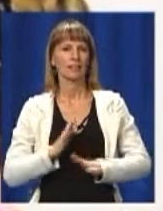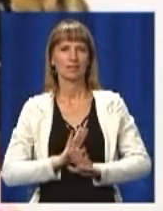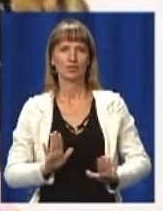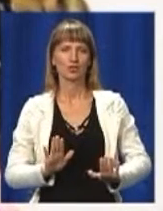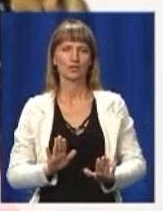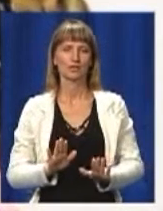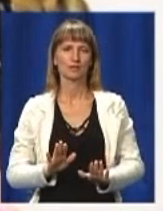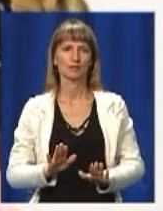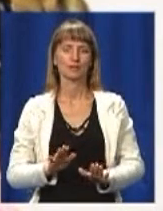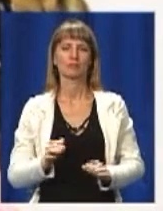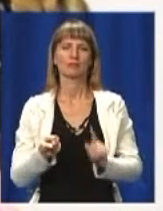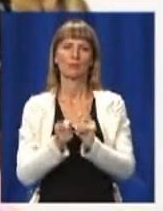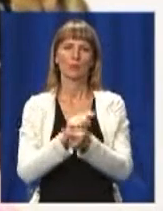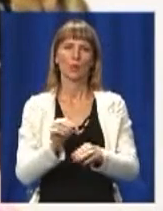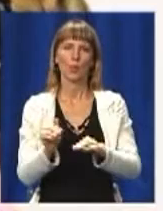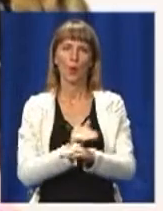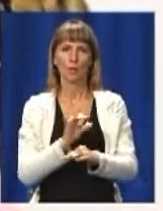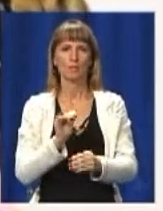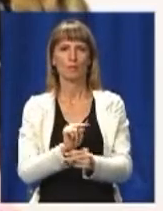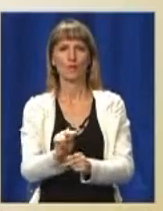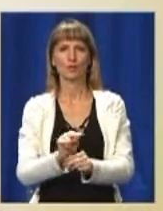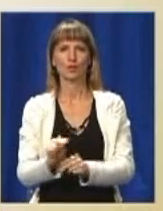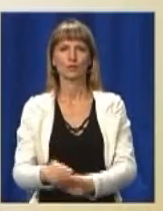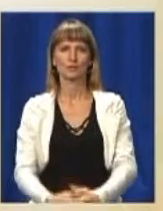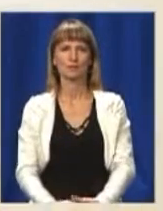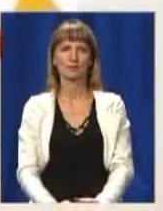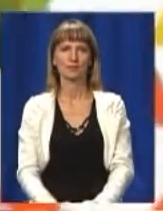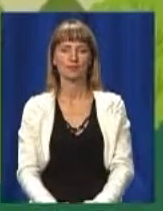а навпаки – добрі та повчаючі.